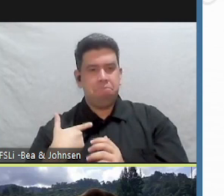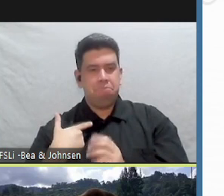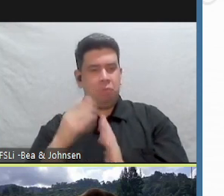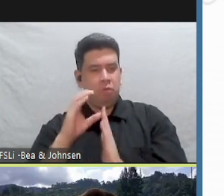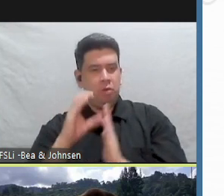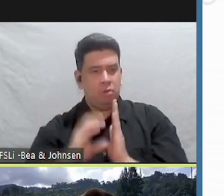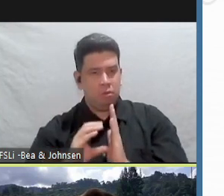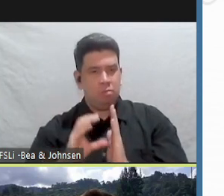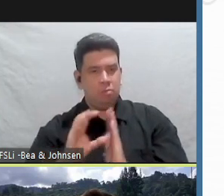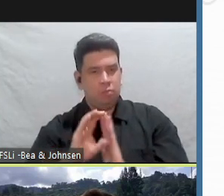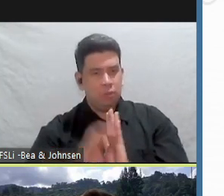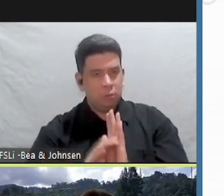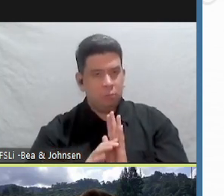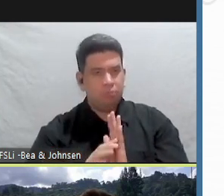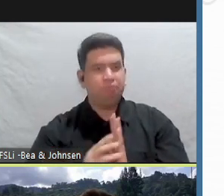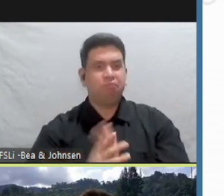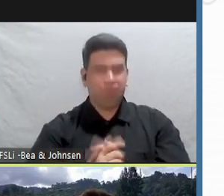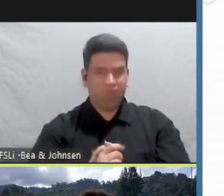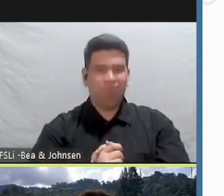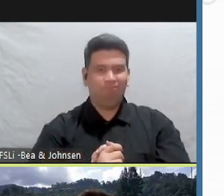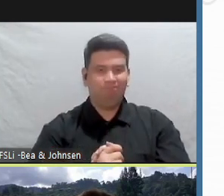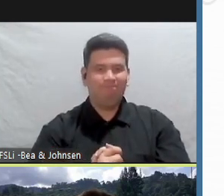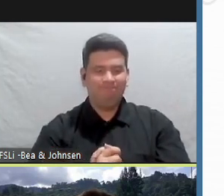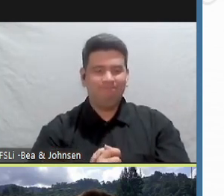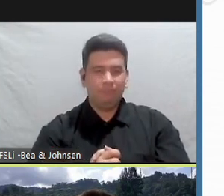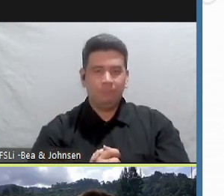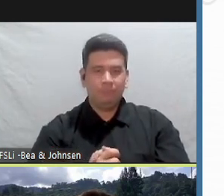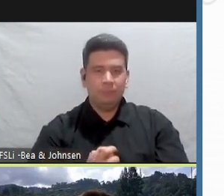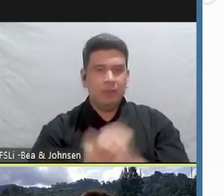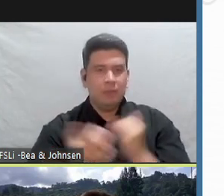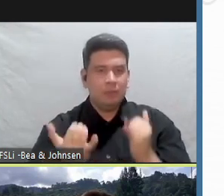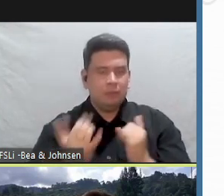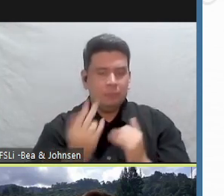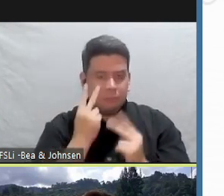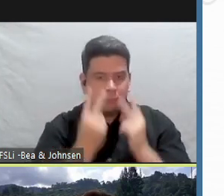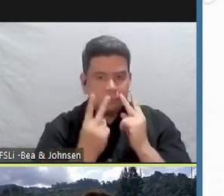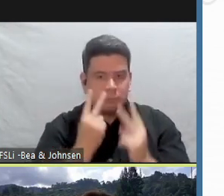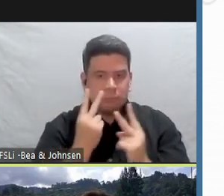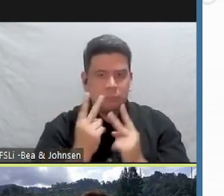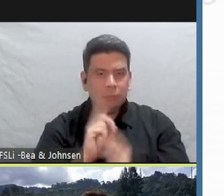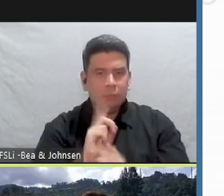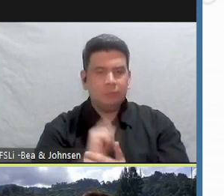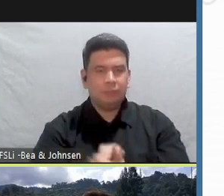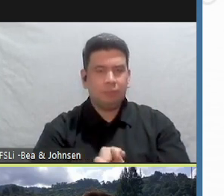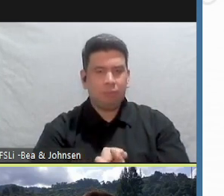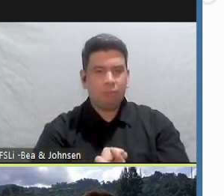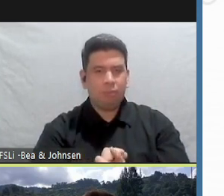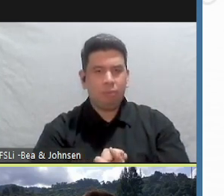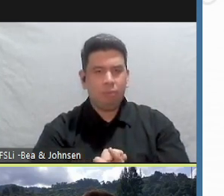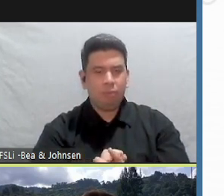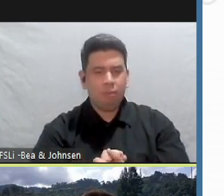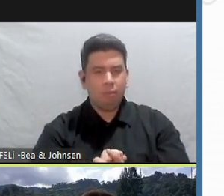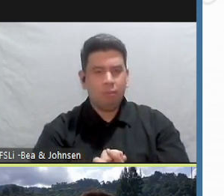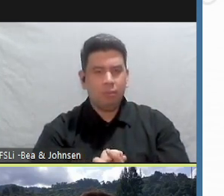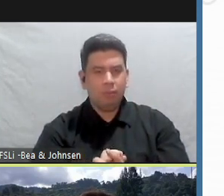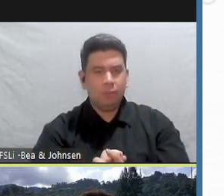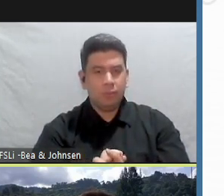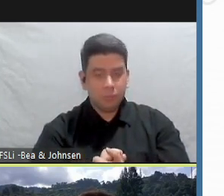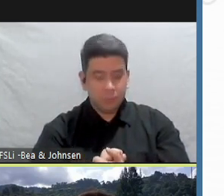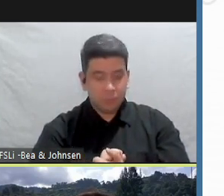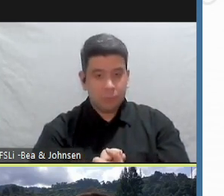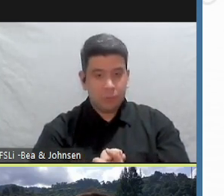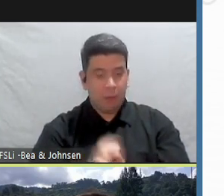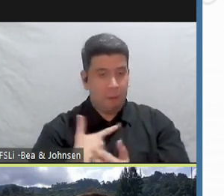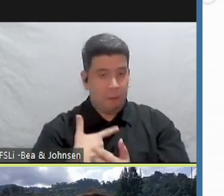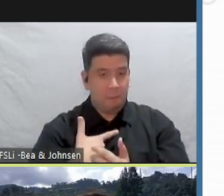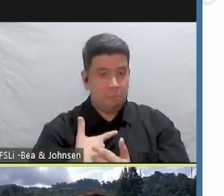ito. At ano ba yung nakita nga, no? So, kagaya na bagay ko kanina, kapag ginamit ayon sa mga eksperimento at